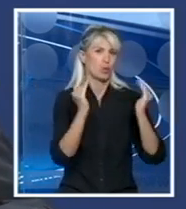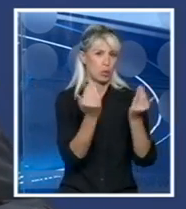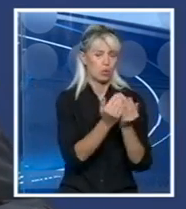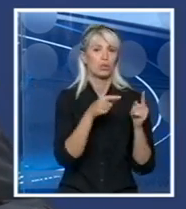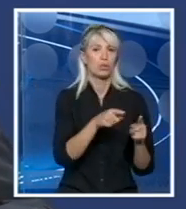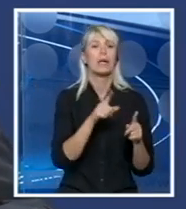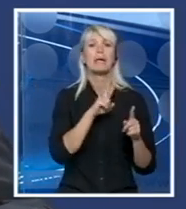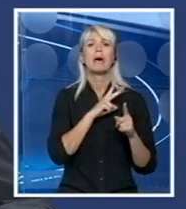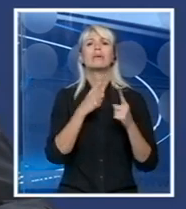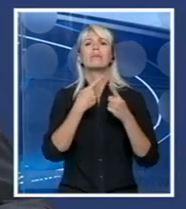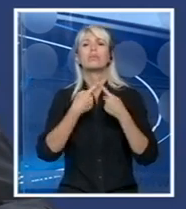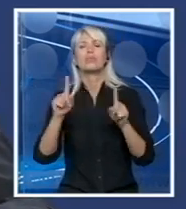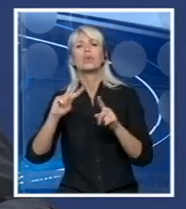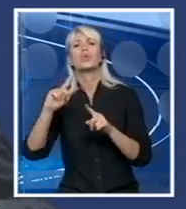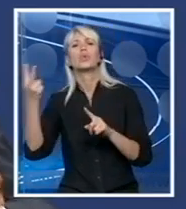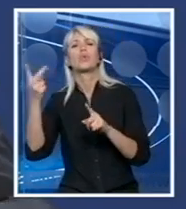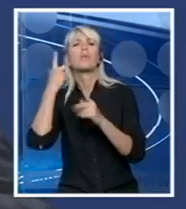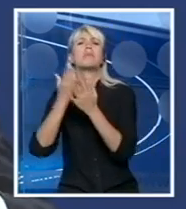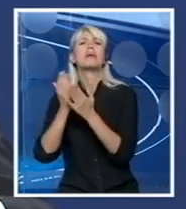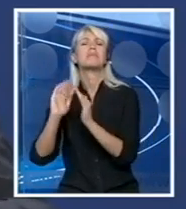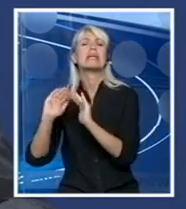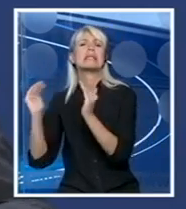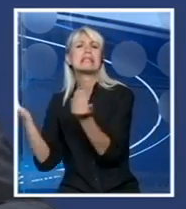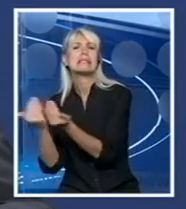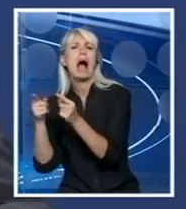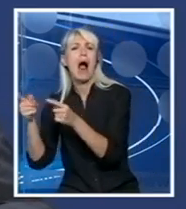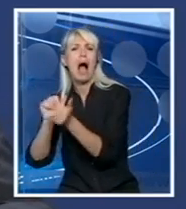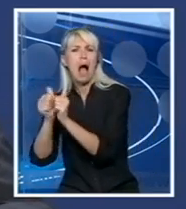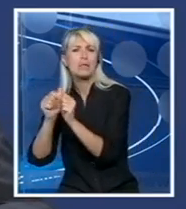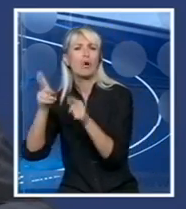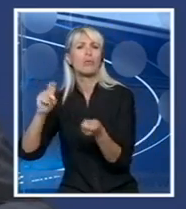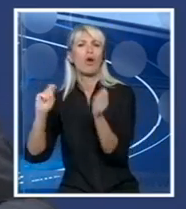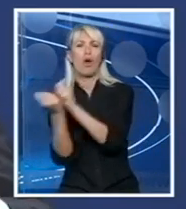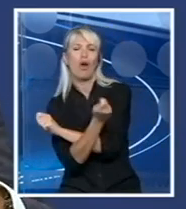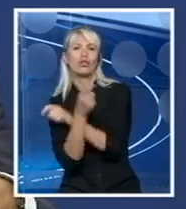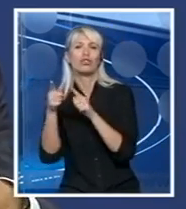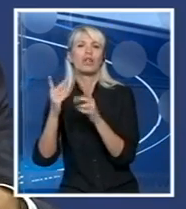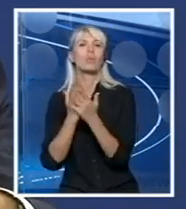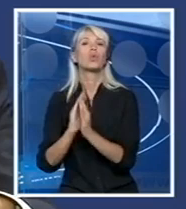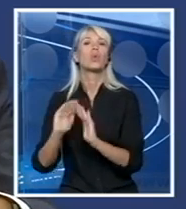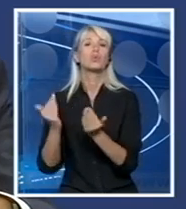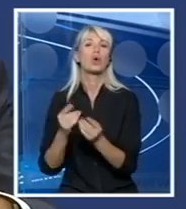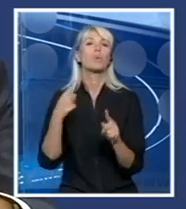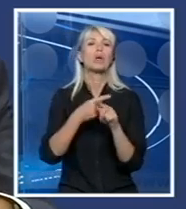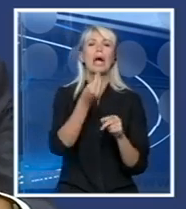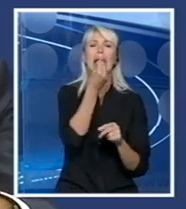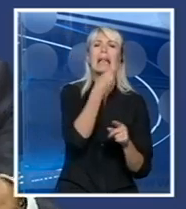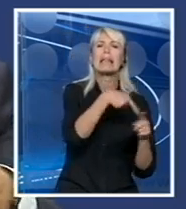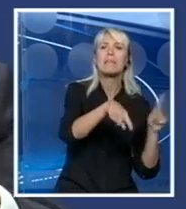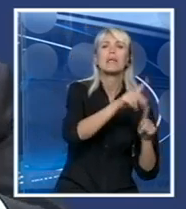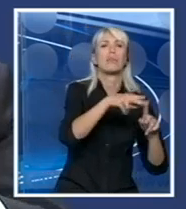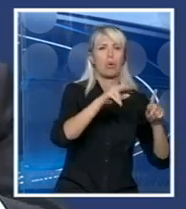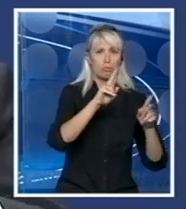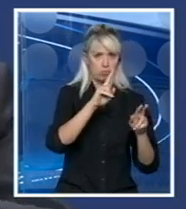Imamo razne prostorije u školi, tipa male sale, trpezari i ostalo, koje mogu da se pretvore u radni prostor. I time još jedan broj ustanova može da